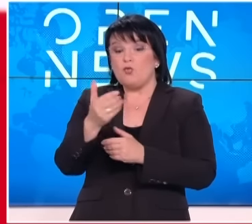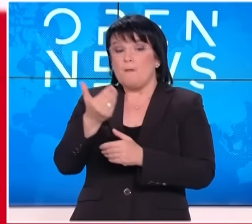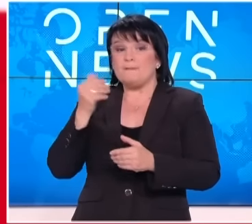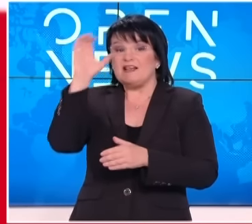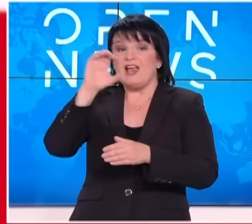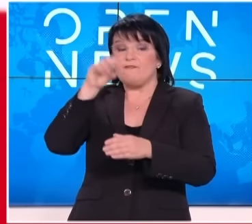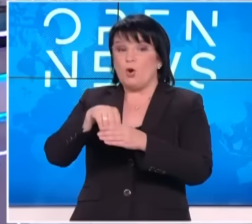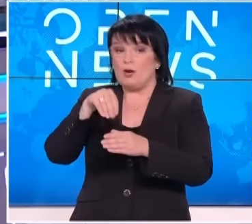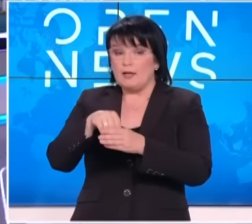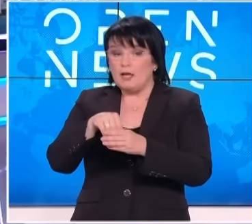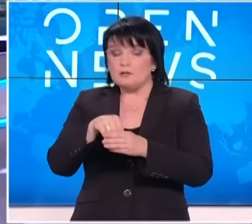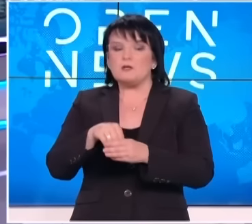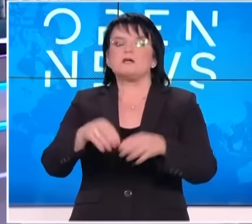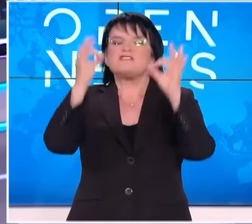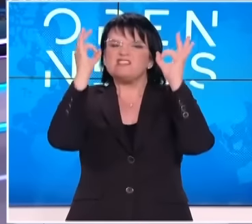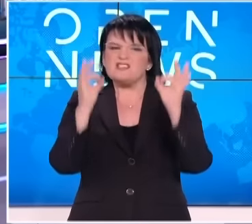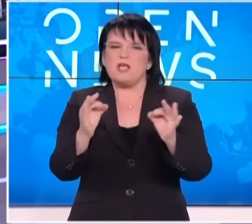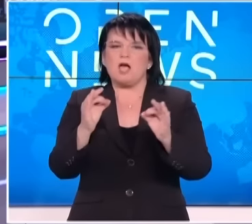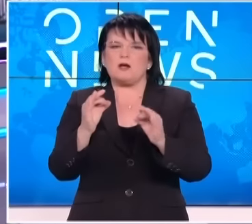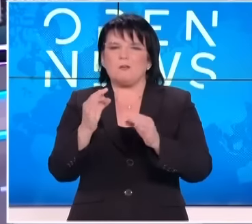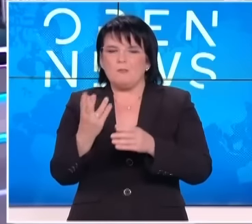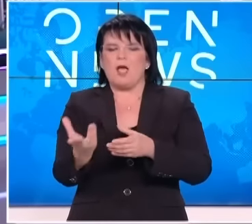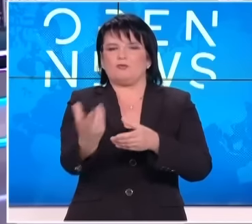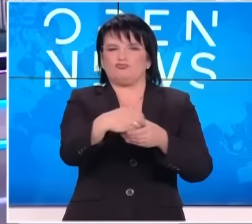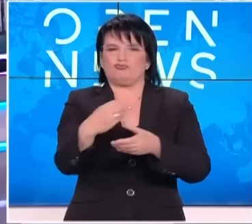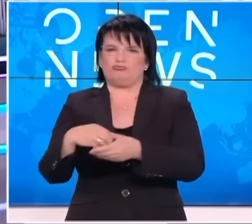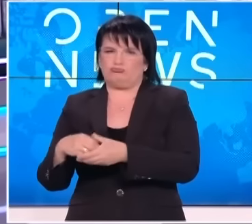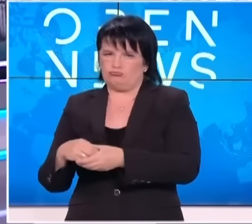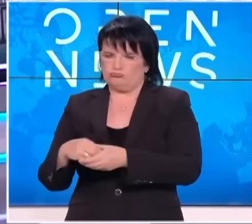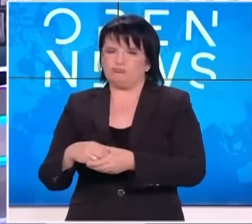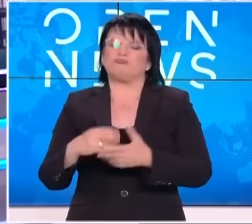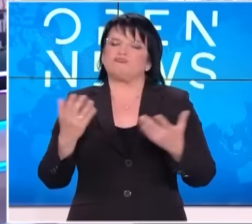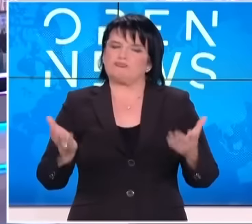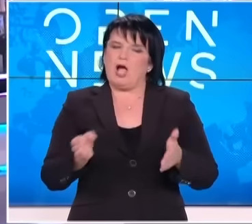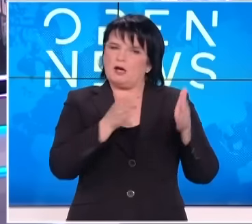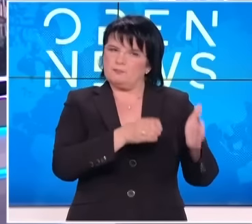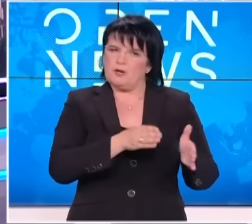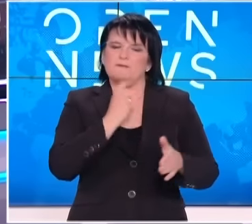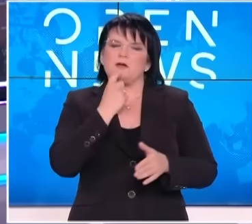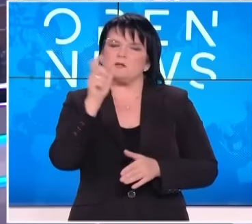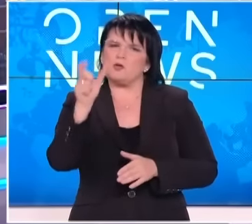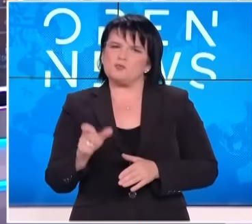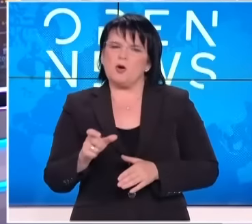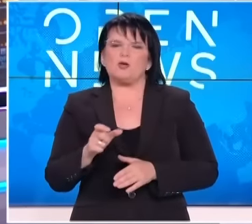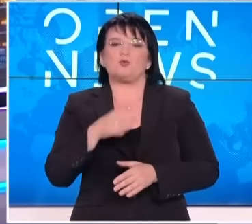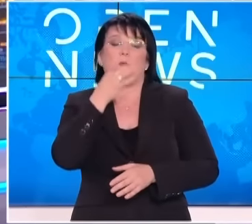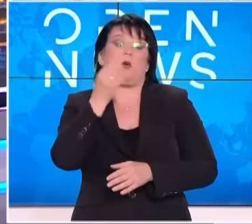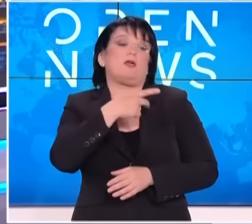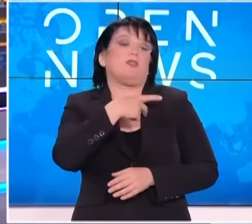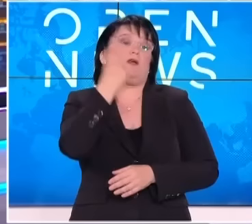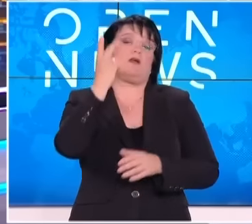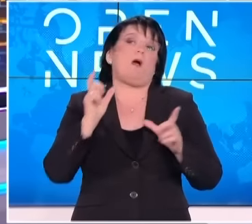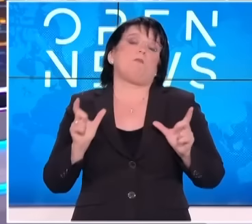τις ευρωεκλογές για συγκεκριμένους ψηφοθηρικούς λόγους να το πω καθαρά την ίδια ώρα που μιλάει για δικαίωμα